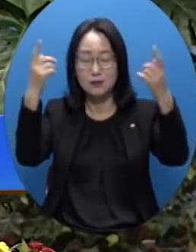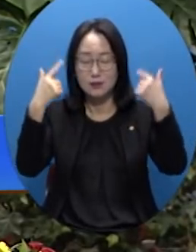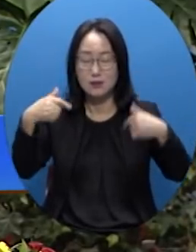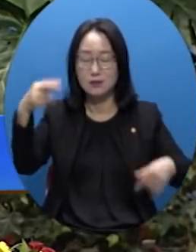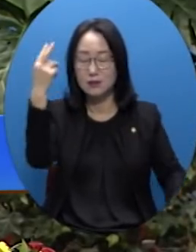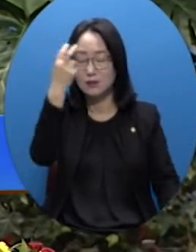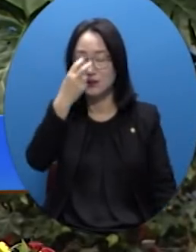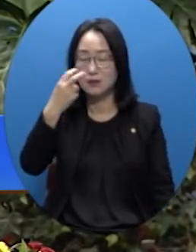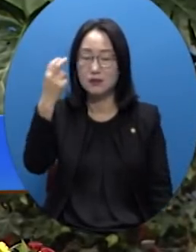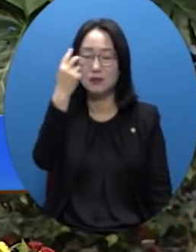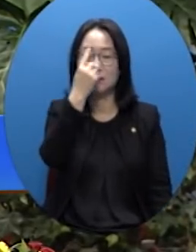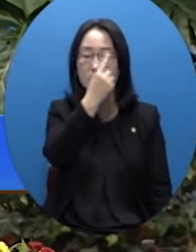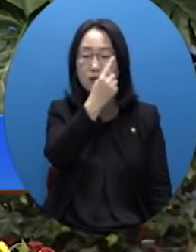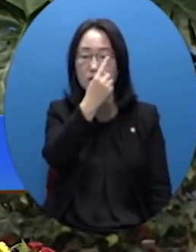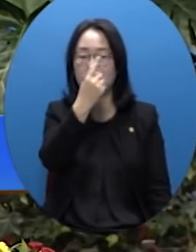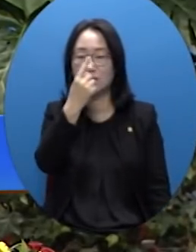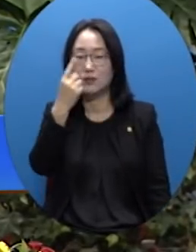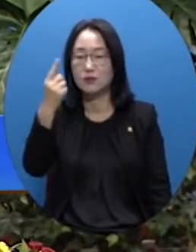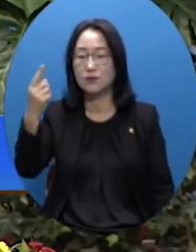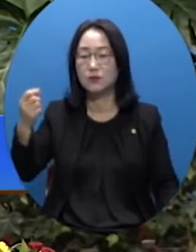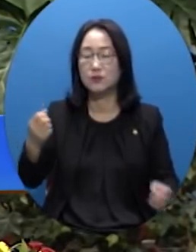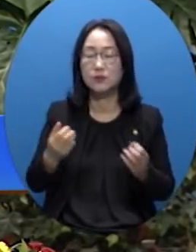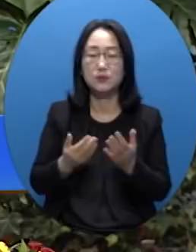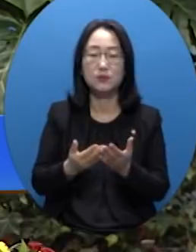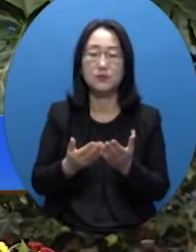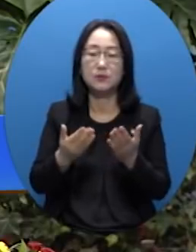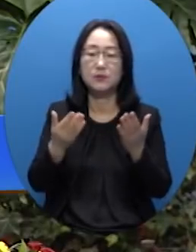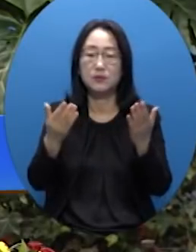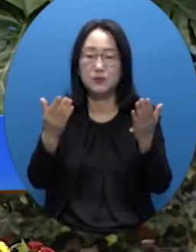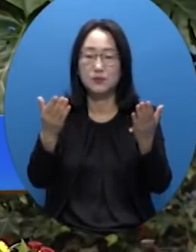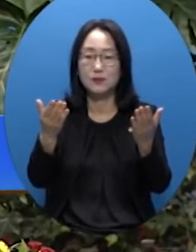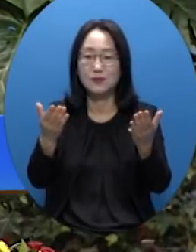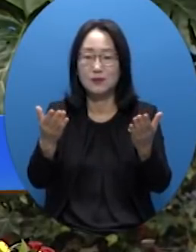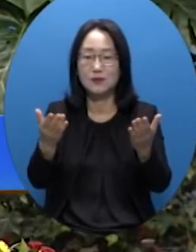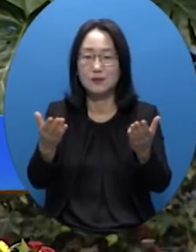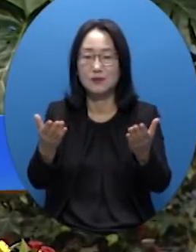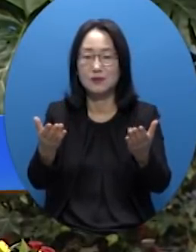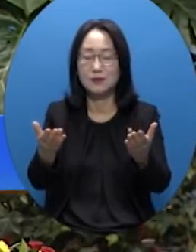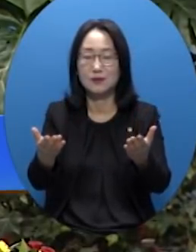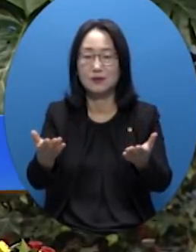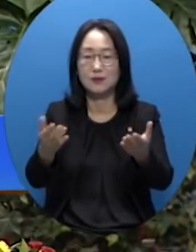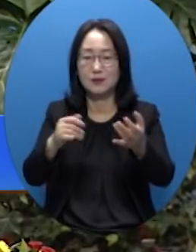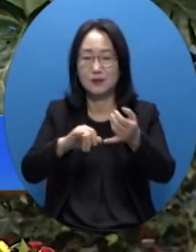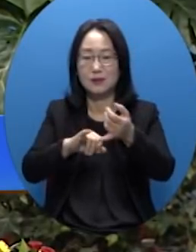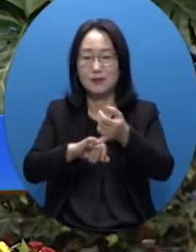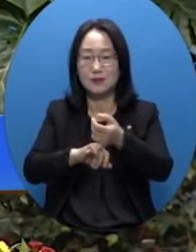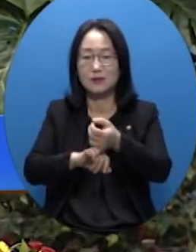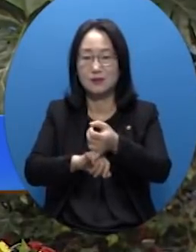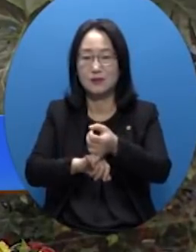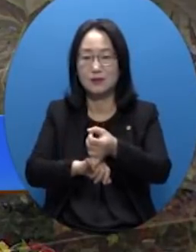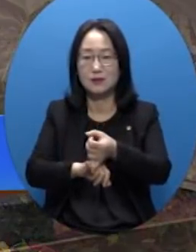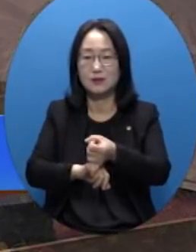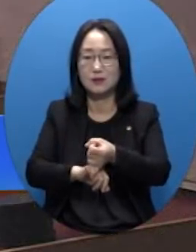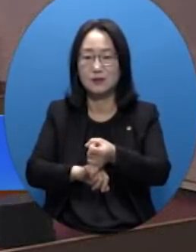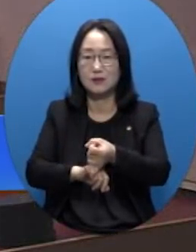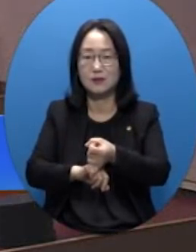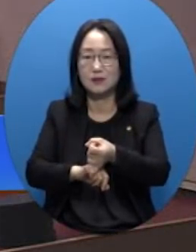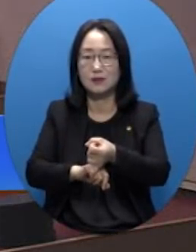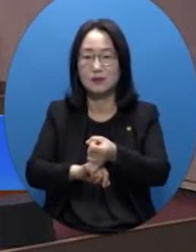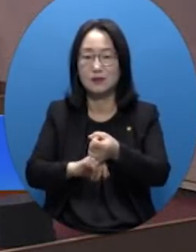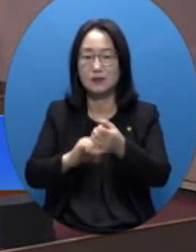4 leto 조 oo 세례를 1